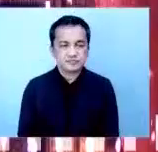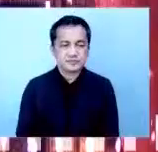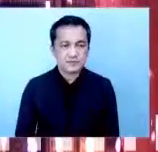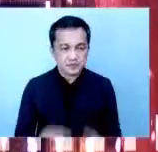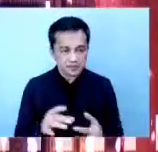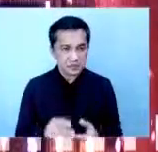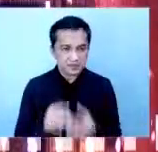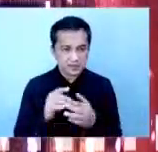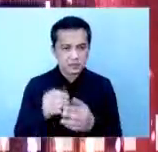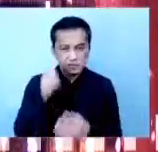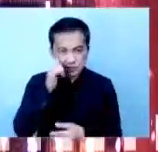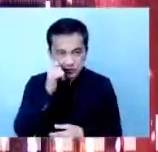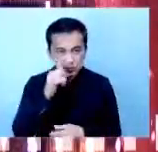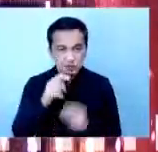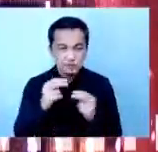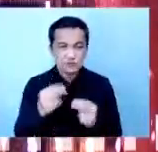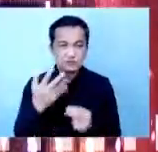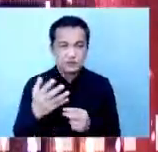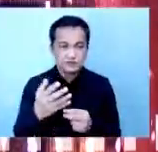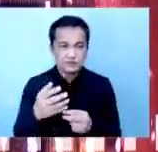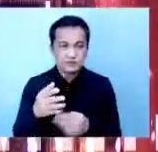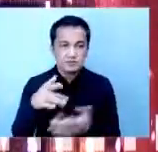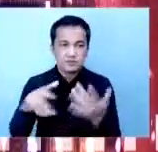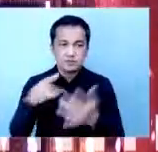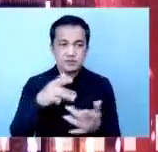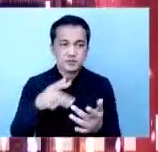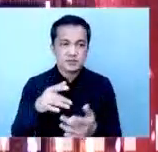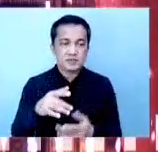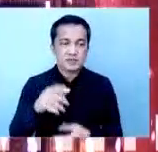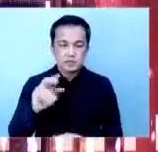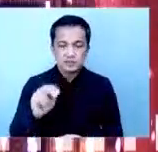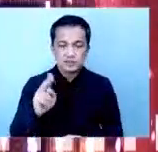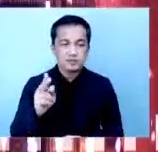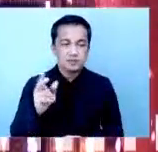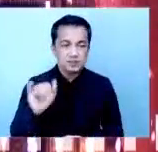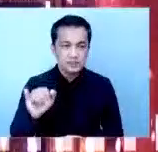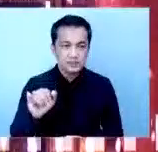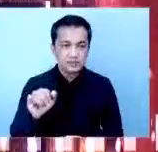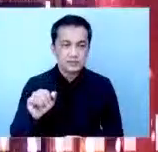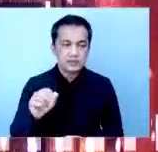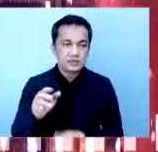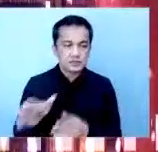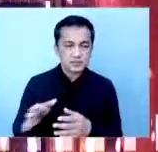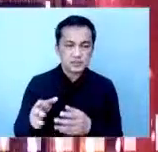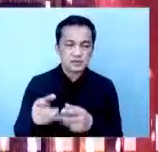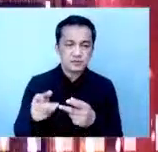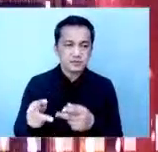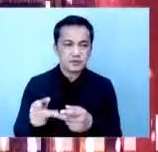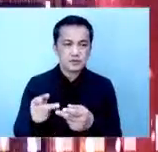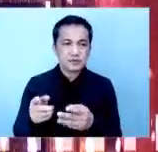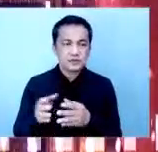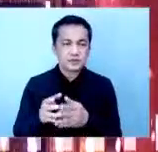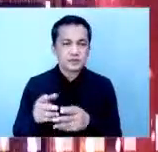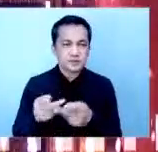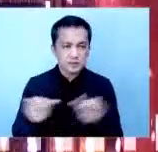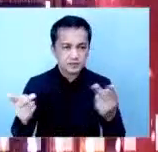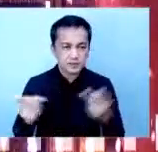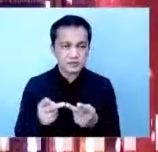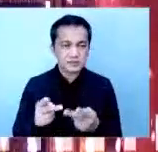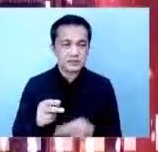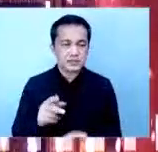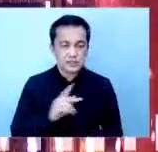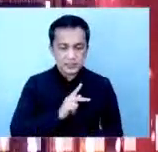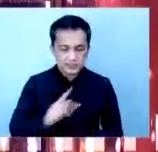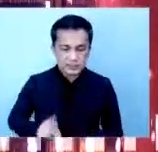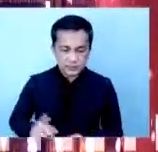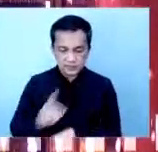Eksklusibong nakuna ng News 5 ang pag-iikot ng mga tauhan ng NBI sa Big Dome na isa sa mga compound ng Kingdom of Jesus Christ